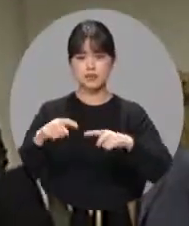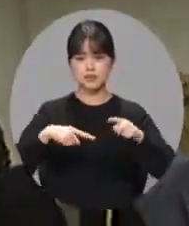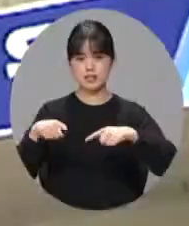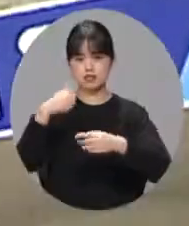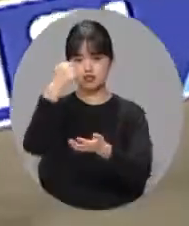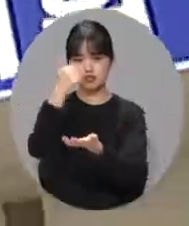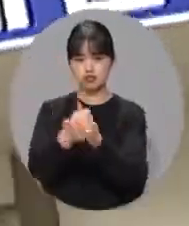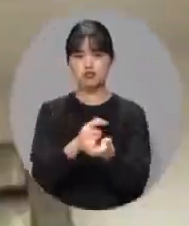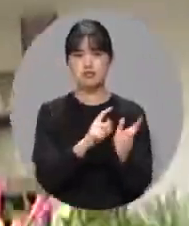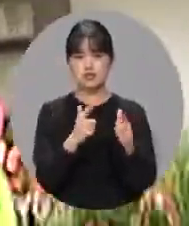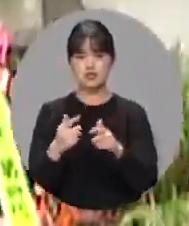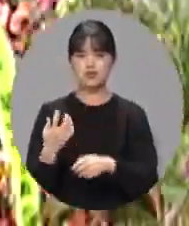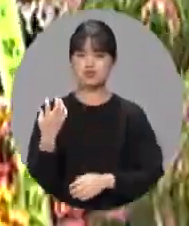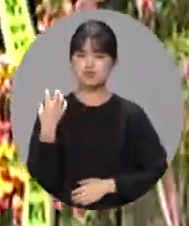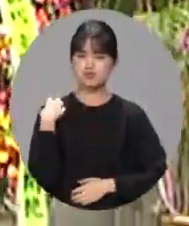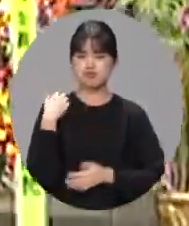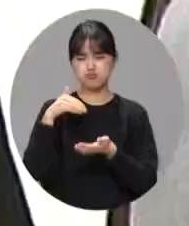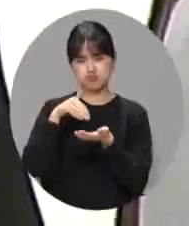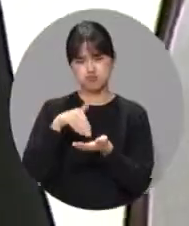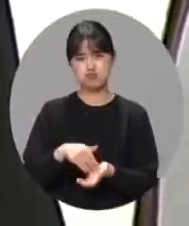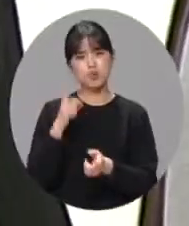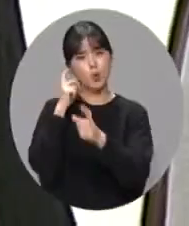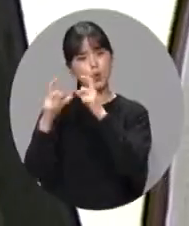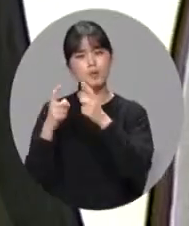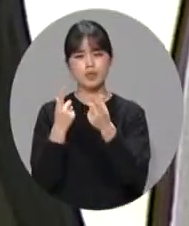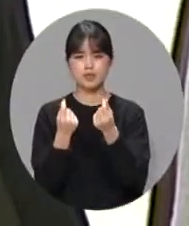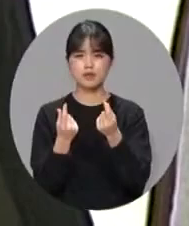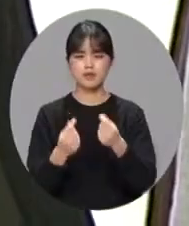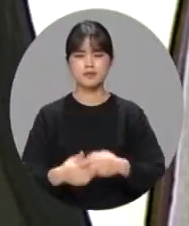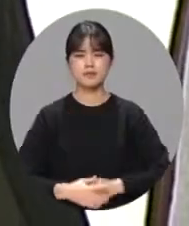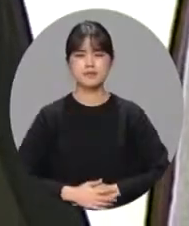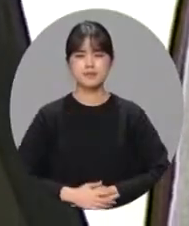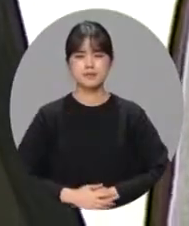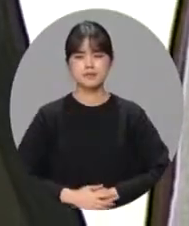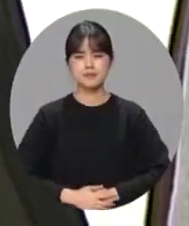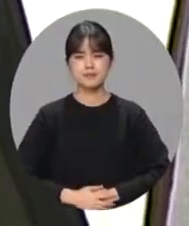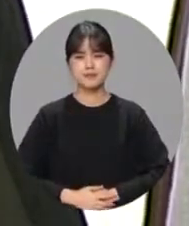주권자들에게도 무거운 고민을 요구하고 있습니다. MBC 뉴스 정태우입니다.